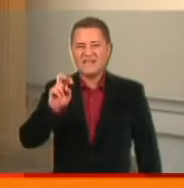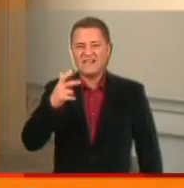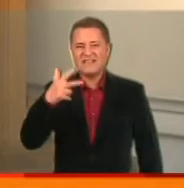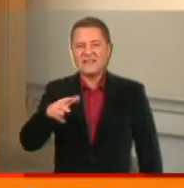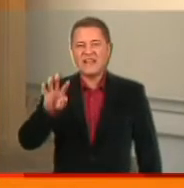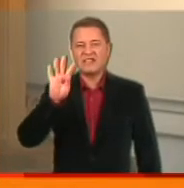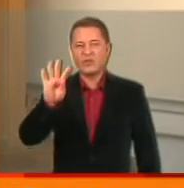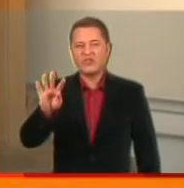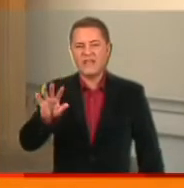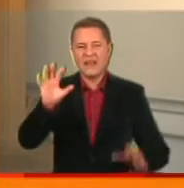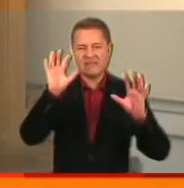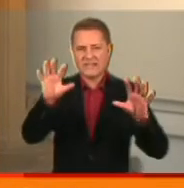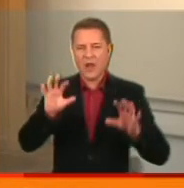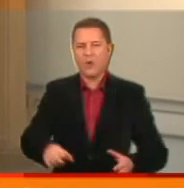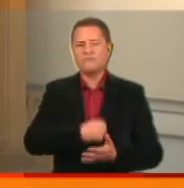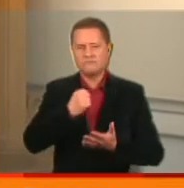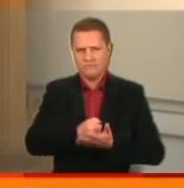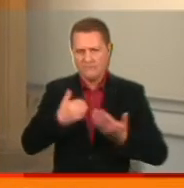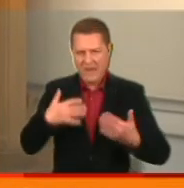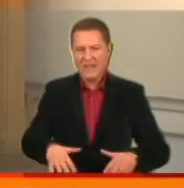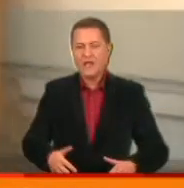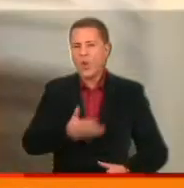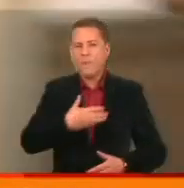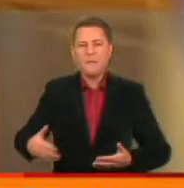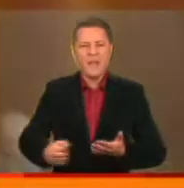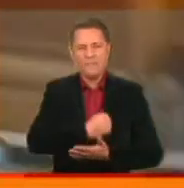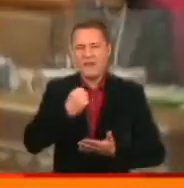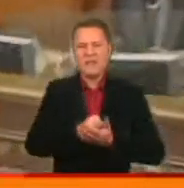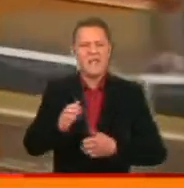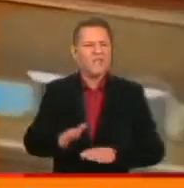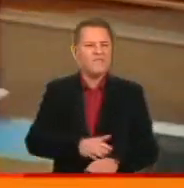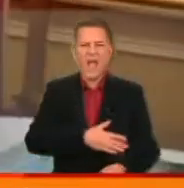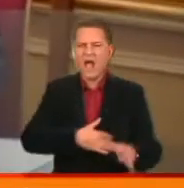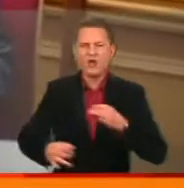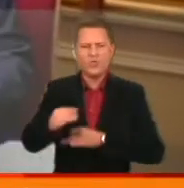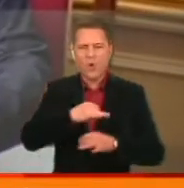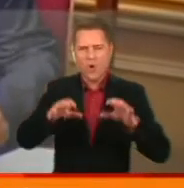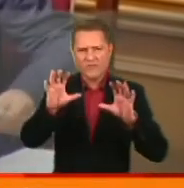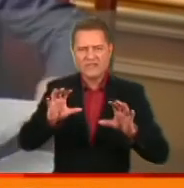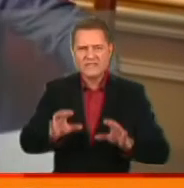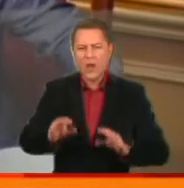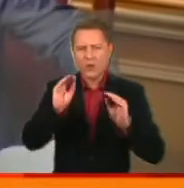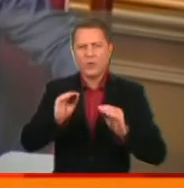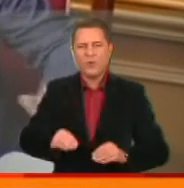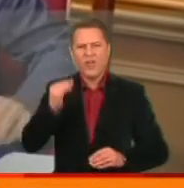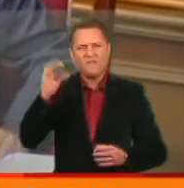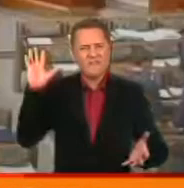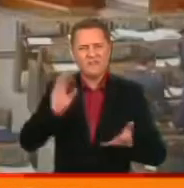234 закон прийнято. Ми прийняли найдовший законопроект в історії українського